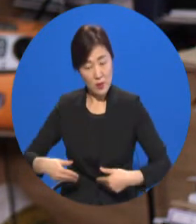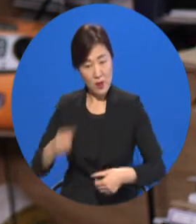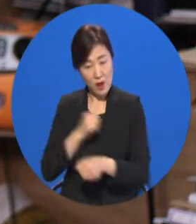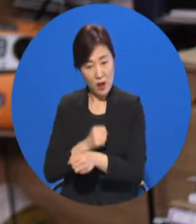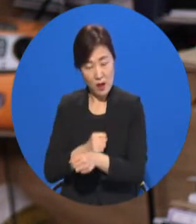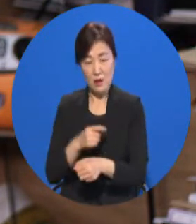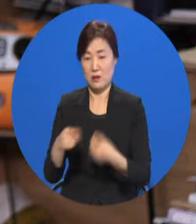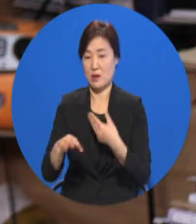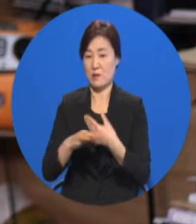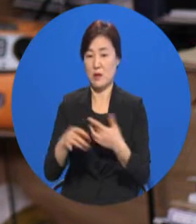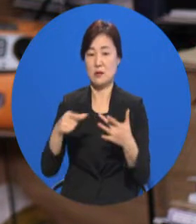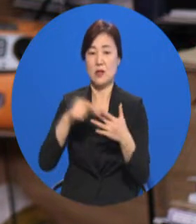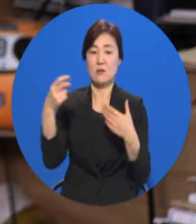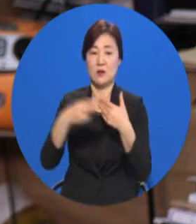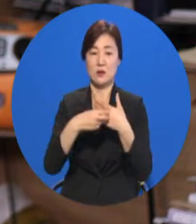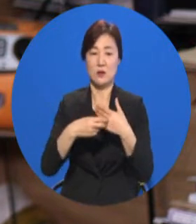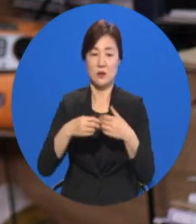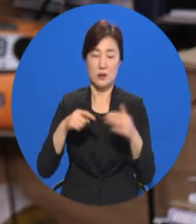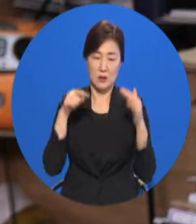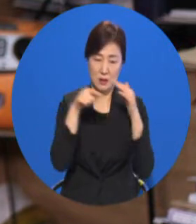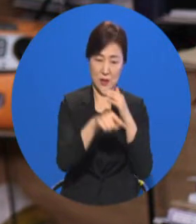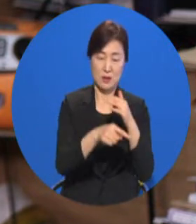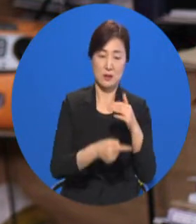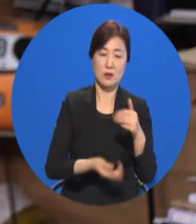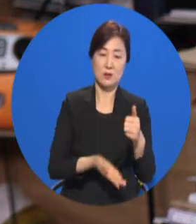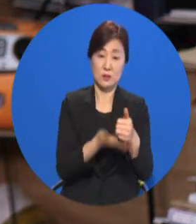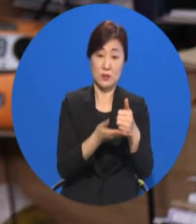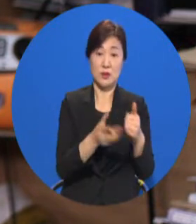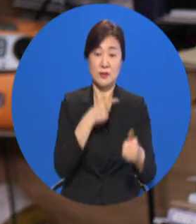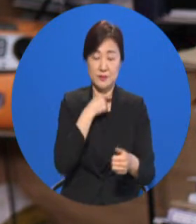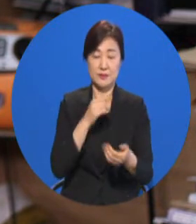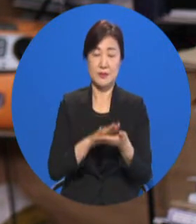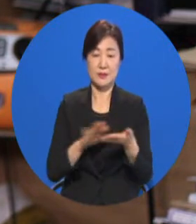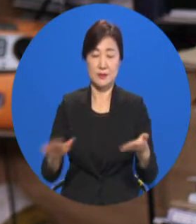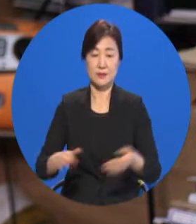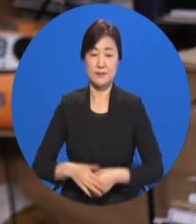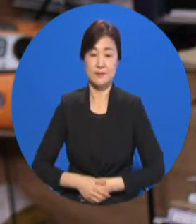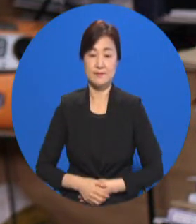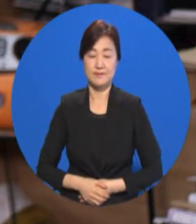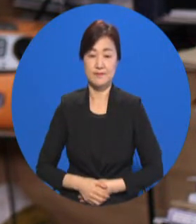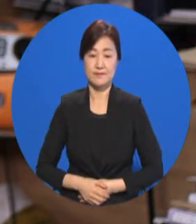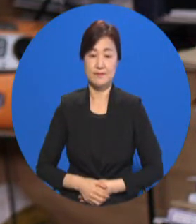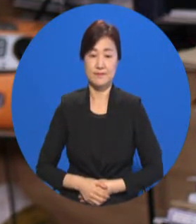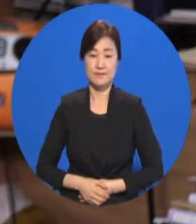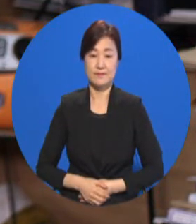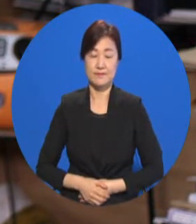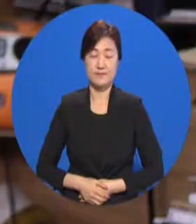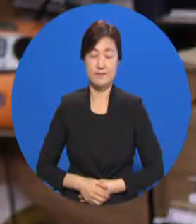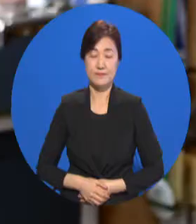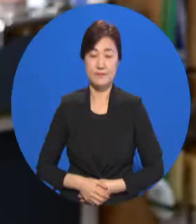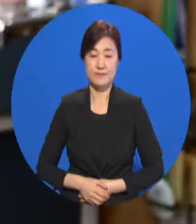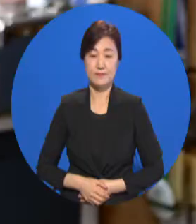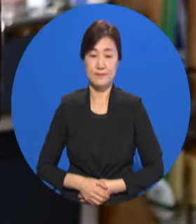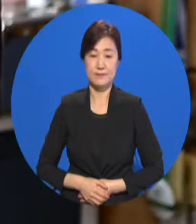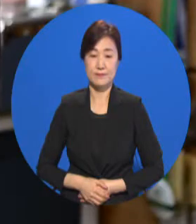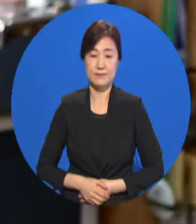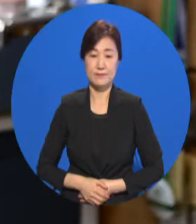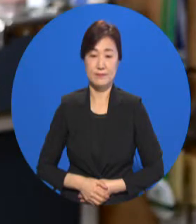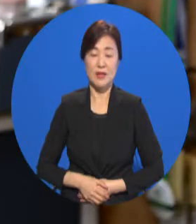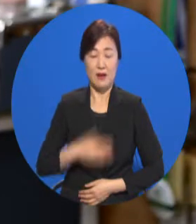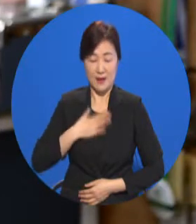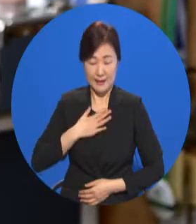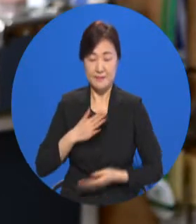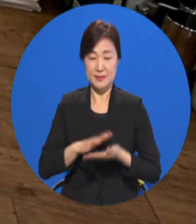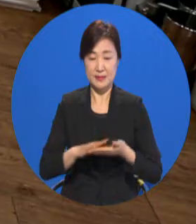역시나 선별진료소를 통해서 검사랄지 그 과정을 겪는 게 더 좋겠습니다. 네, 알겠습니다.